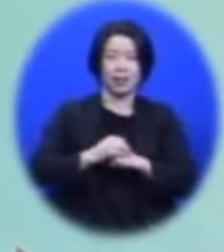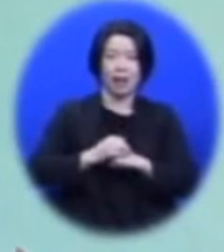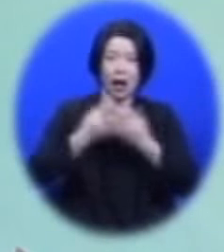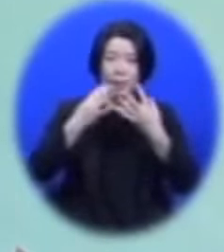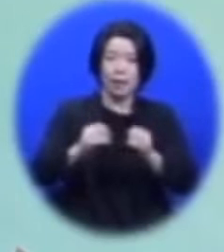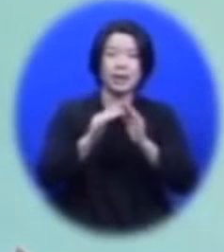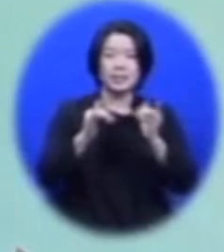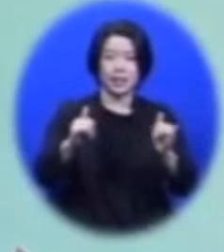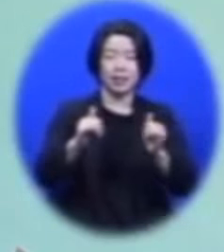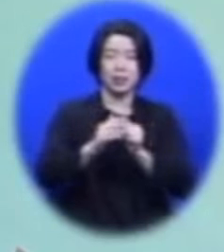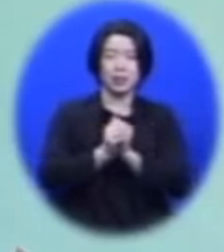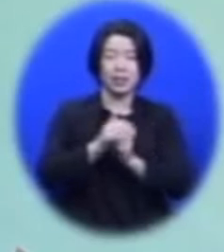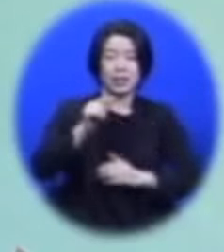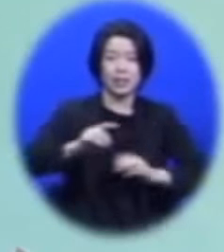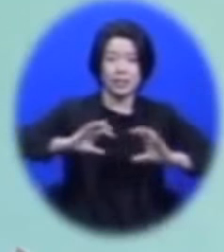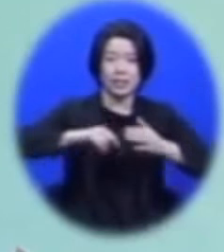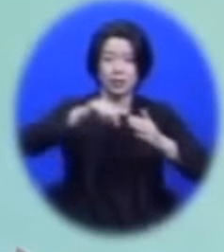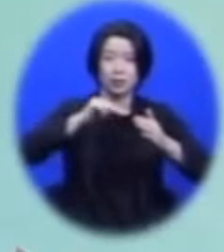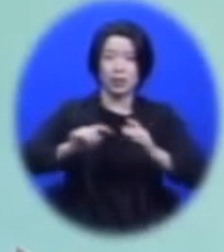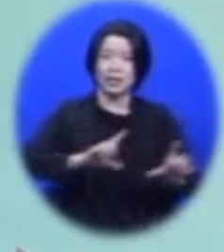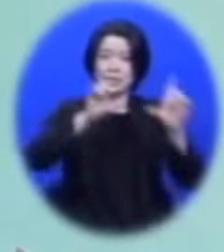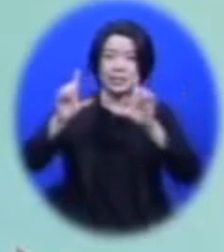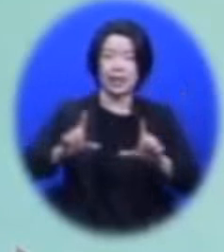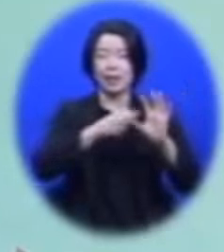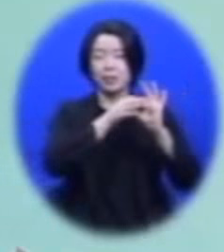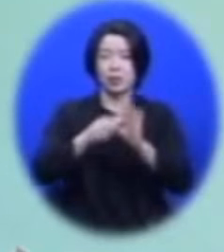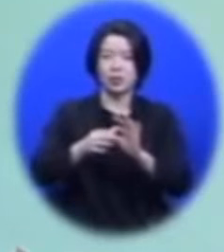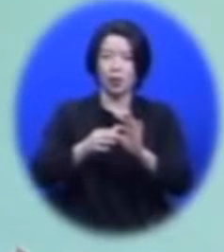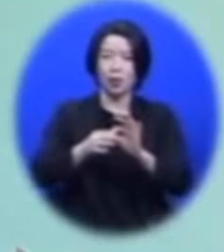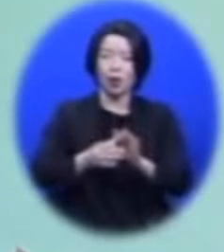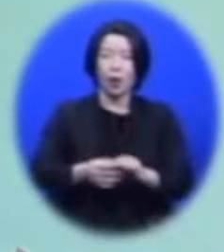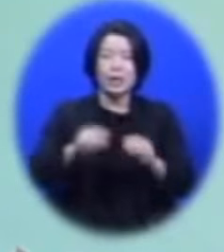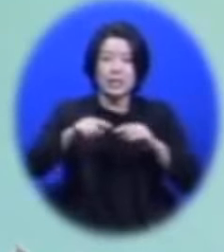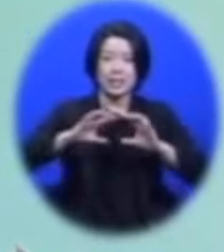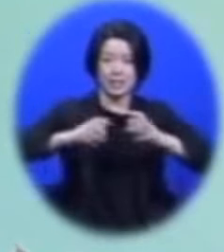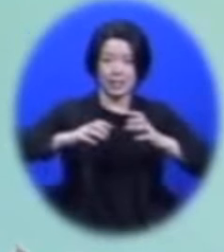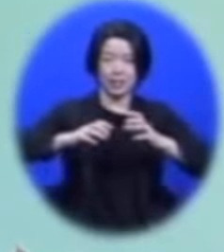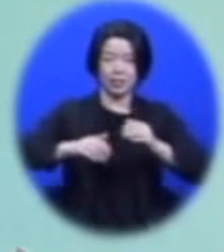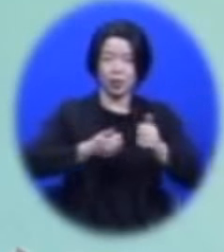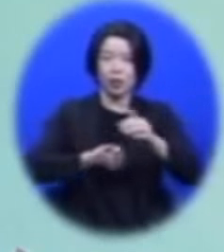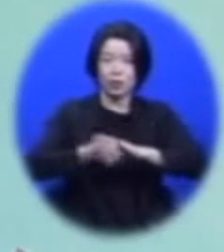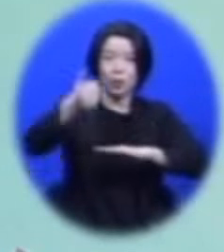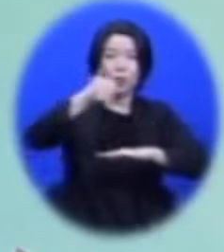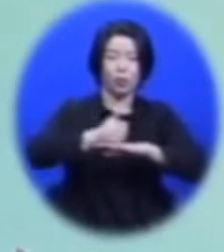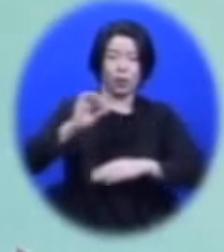많은 사람들은 이 세상에 살면서 그저 기껏해야 이 세상에서 성공하게 되기를